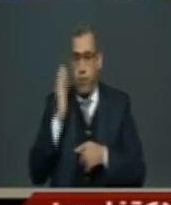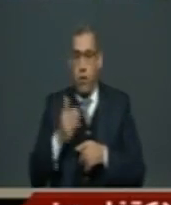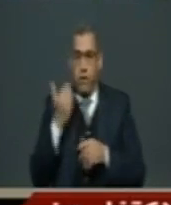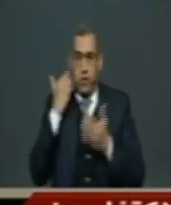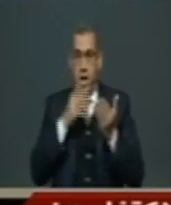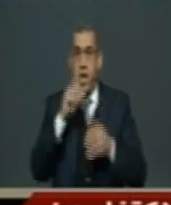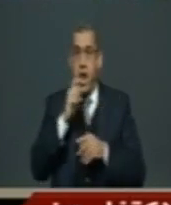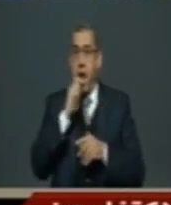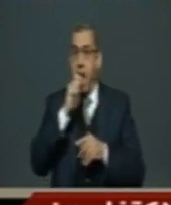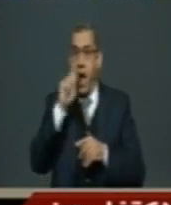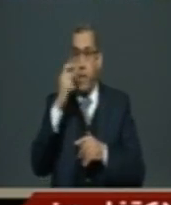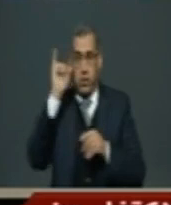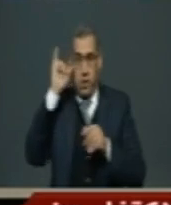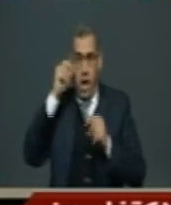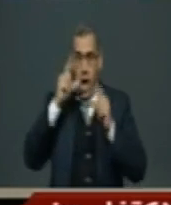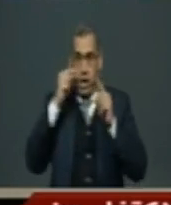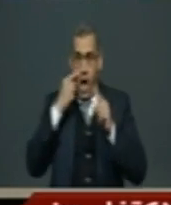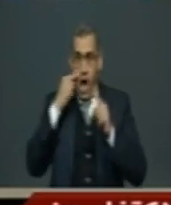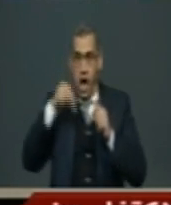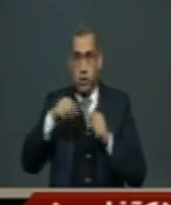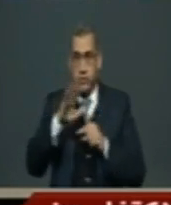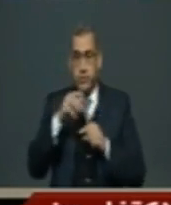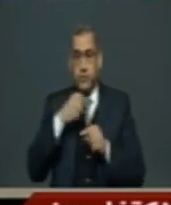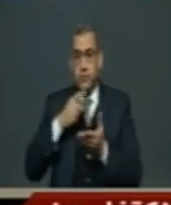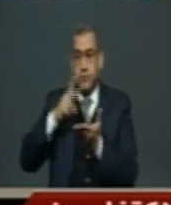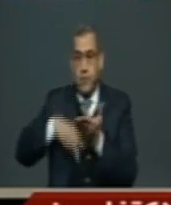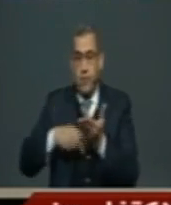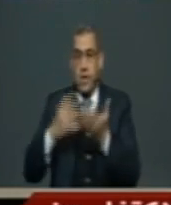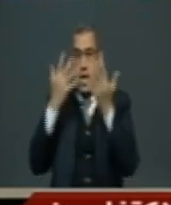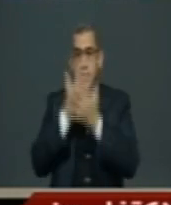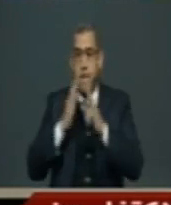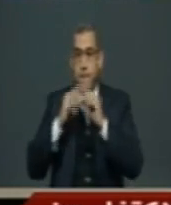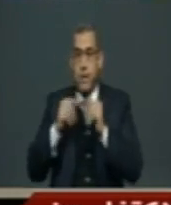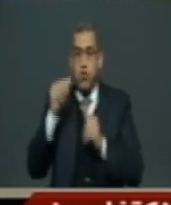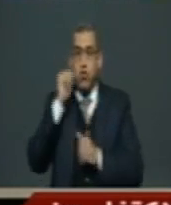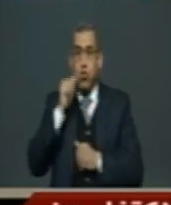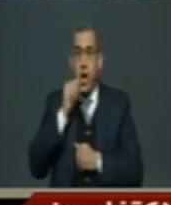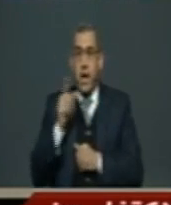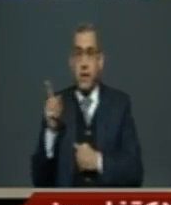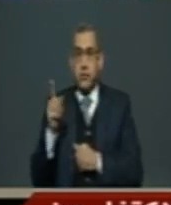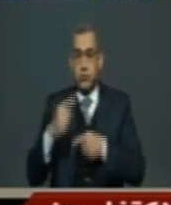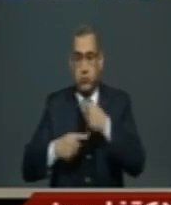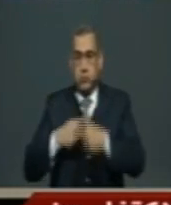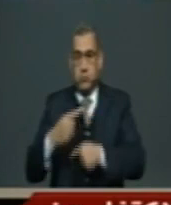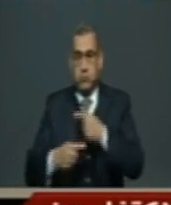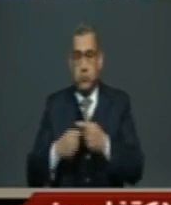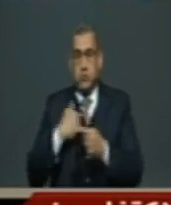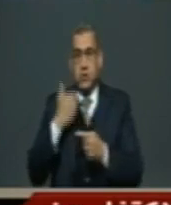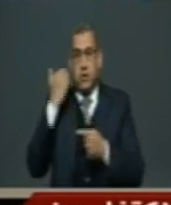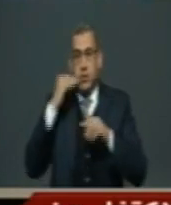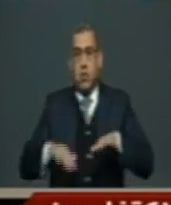الحية، أنا التعاقدات مع الشركة المصرية السودانية مستمرة، وعندنا كفاية